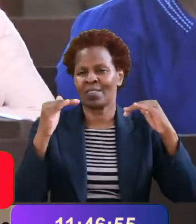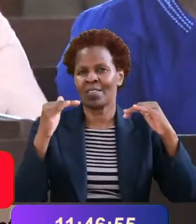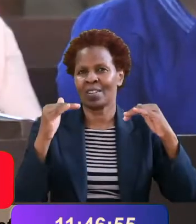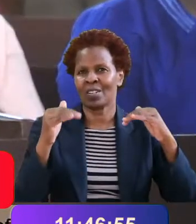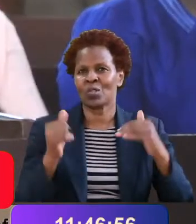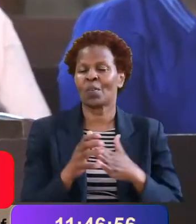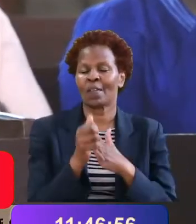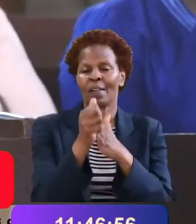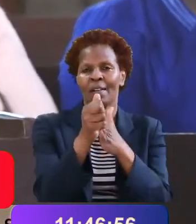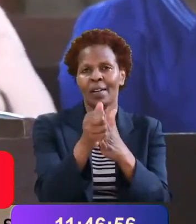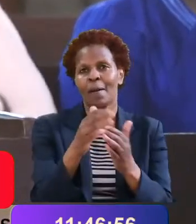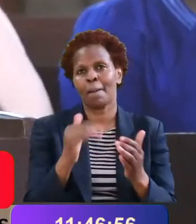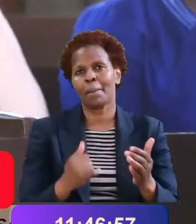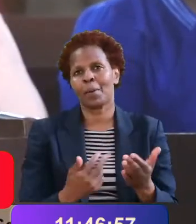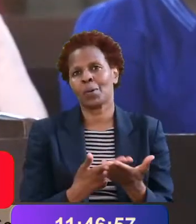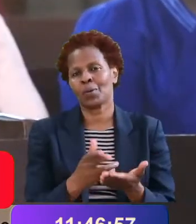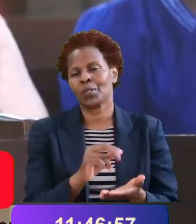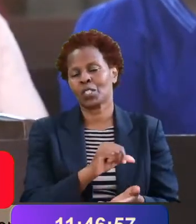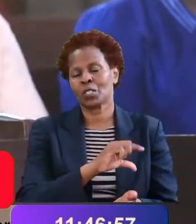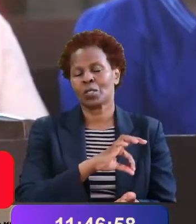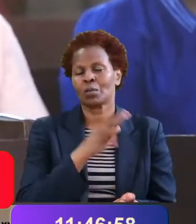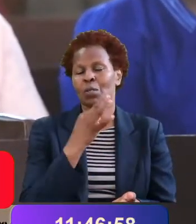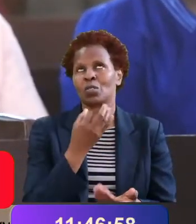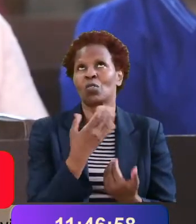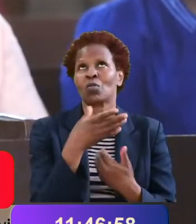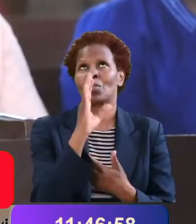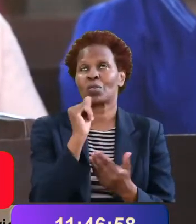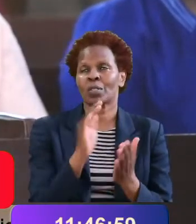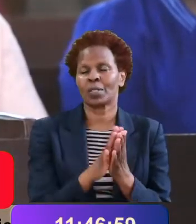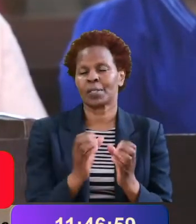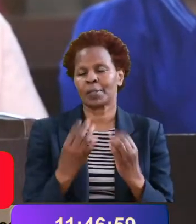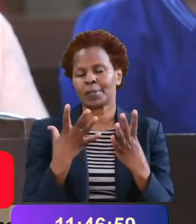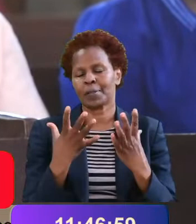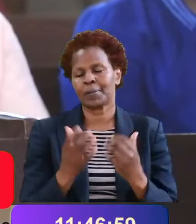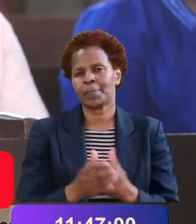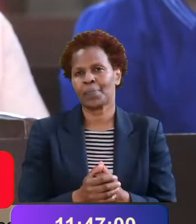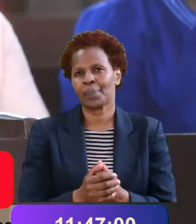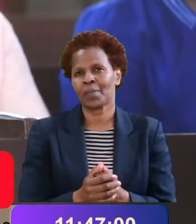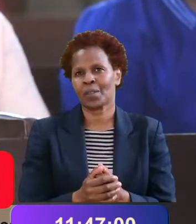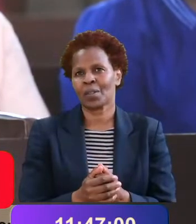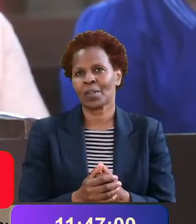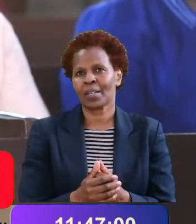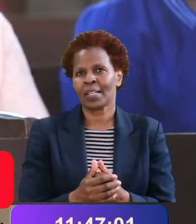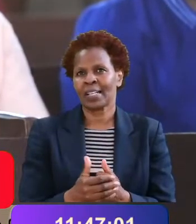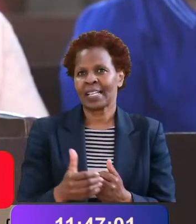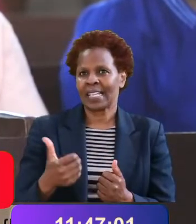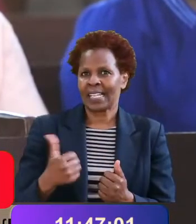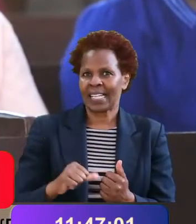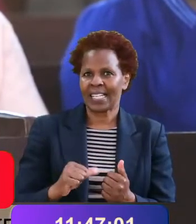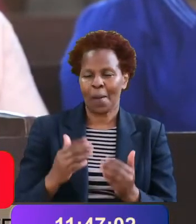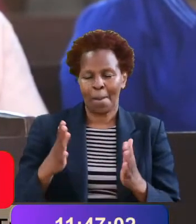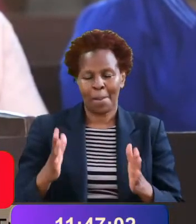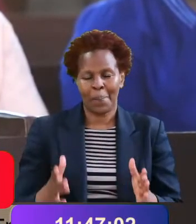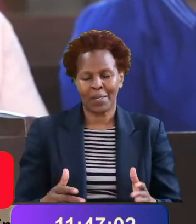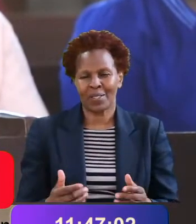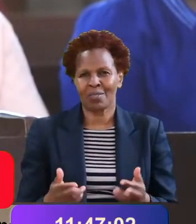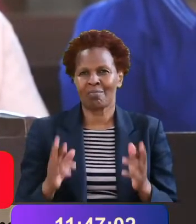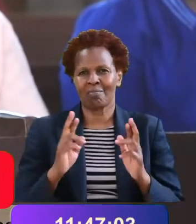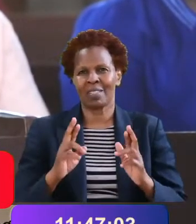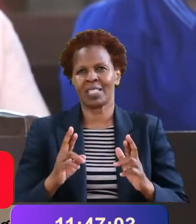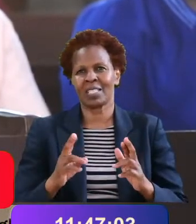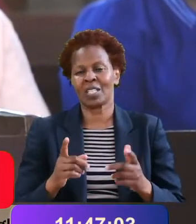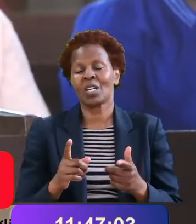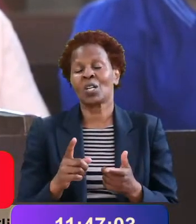tunaongozwa na roho wake mtakatifu. Hallelujah. Kuna mtu angetaka kusema kuanzia leo kabla Christmas